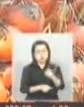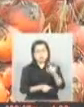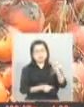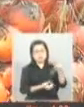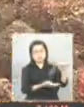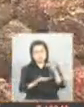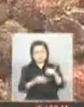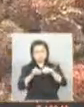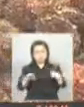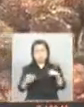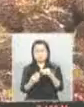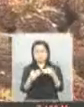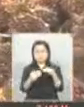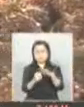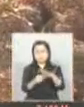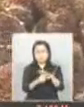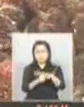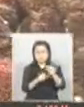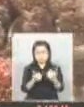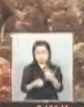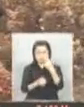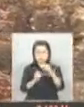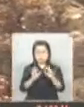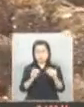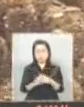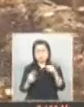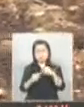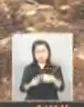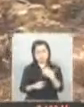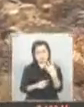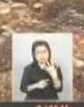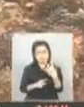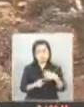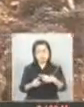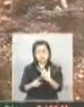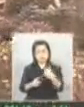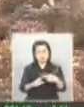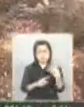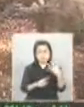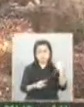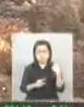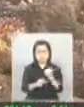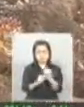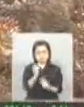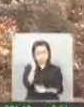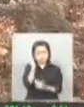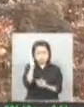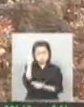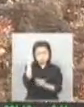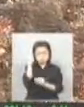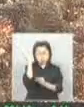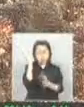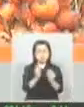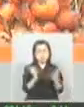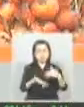พอเพียงนะคะซึ่งขณะนี้เห็นทิศทางที่ชัดเจนแล้วว่าในช่วงเดือนเมษายนและมีนาคมจะมีผลผลิตของปาล์มออกสู่ตลาดมากขึ้นและราค